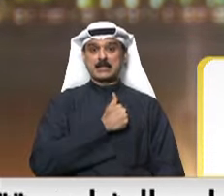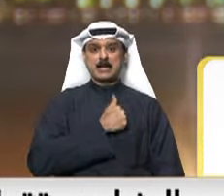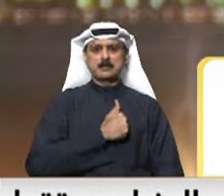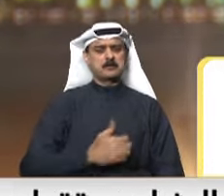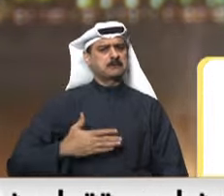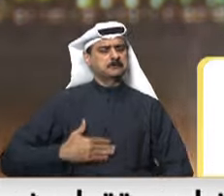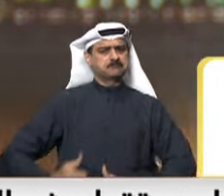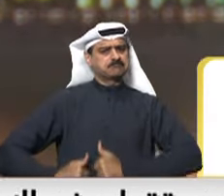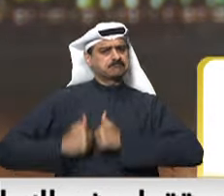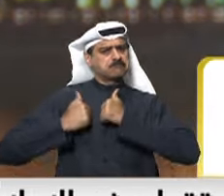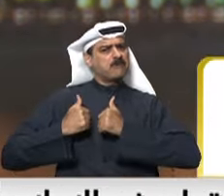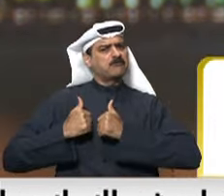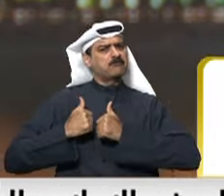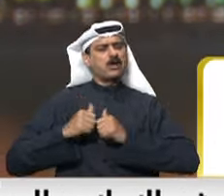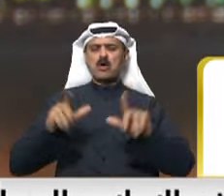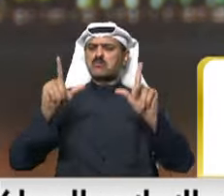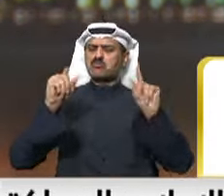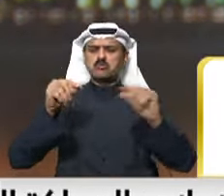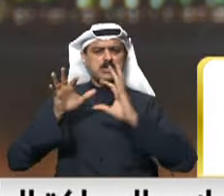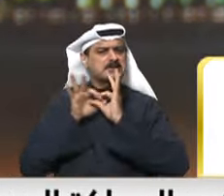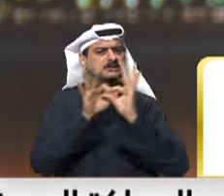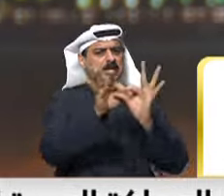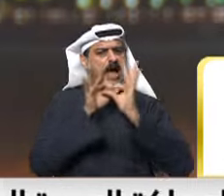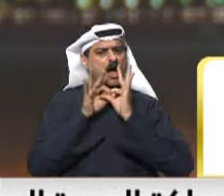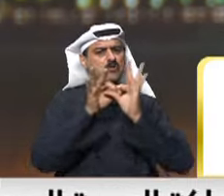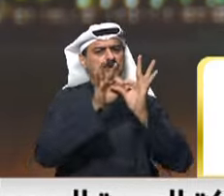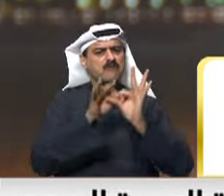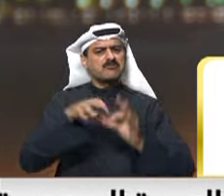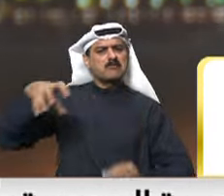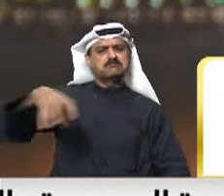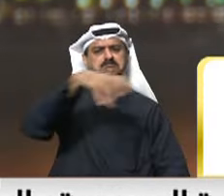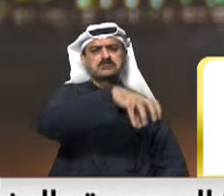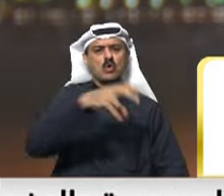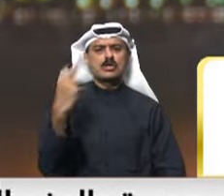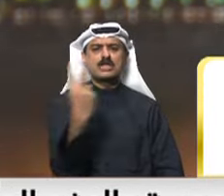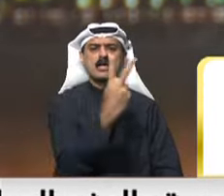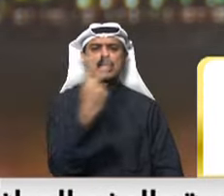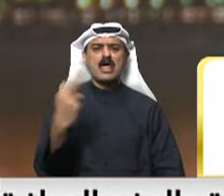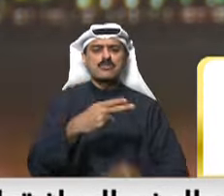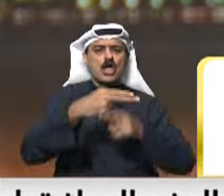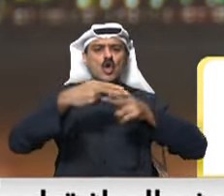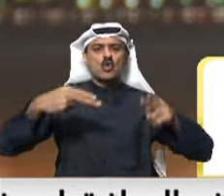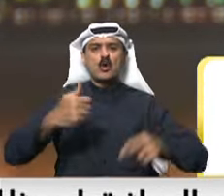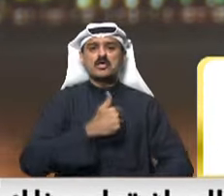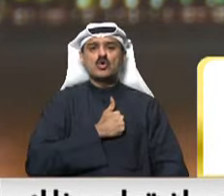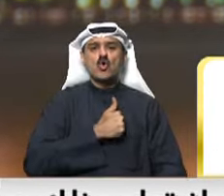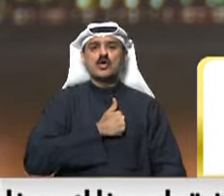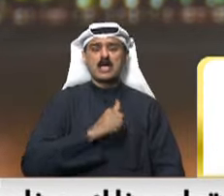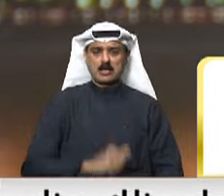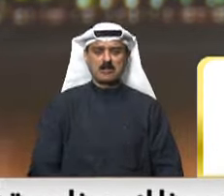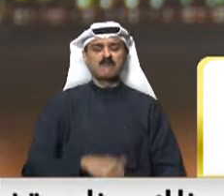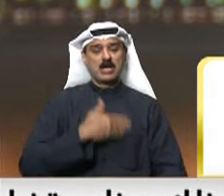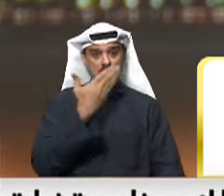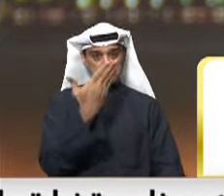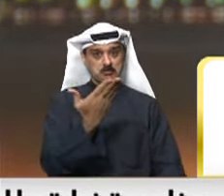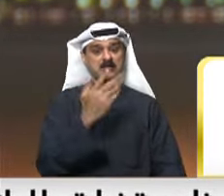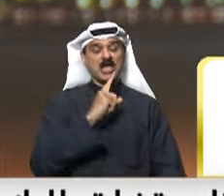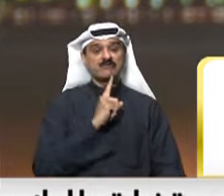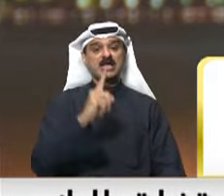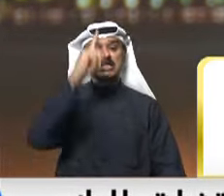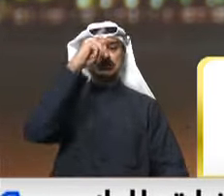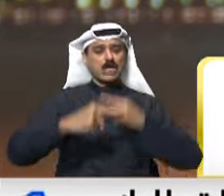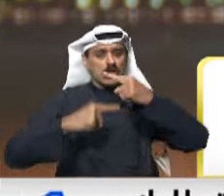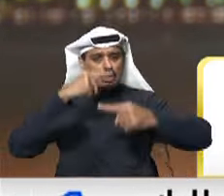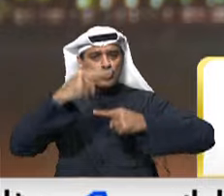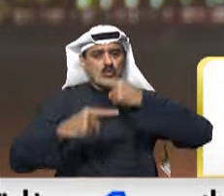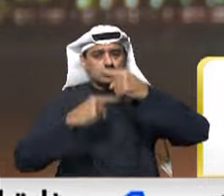بلادها بمستوى التعاون الوثيق بين دولة الكويت وكندا على كافة المستويات، وتطلعها لاستمرار نسق